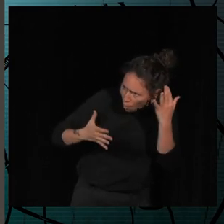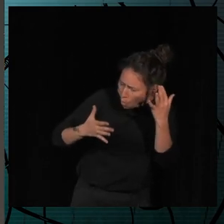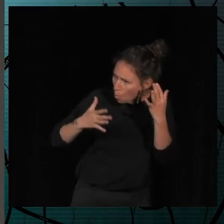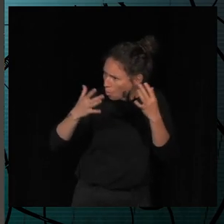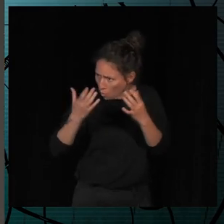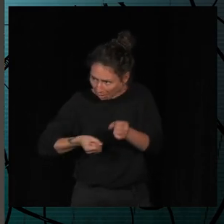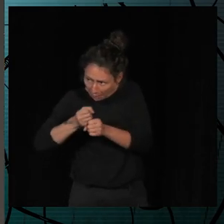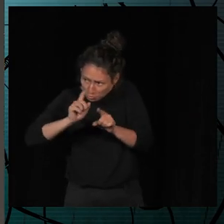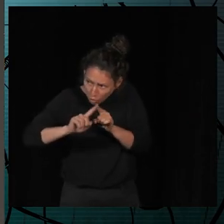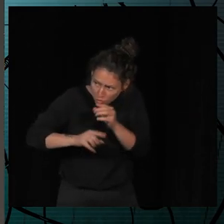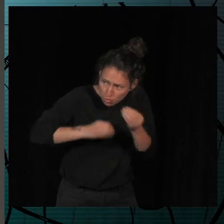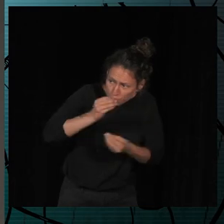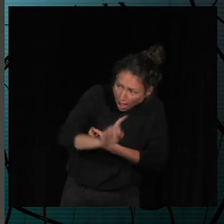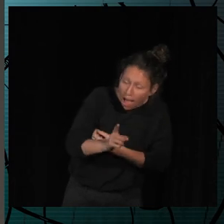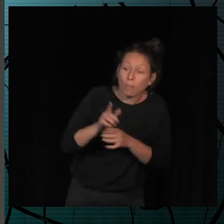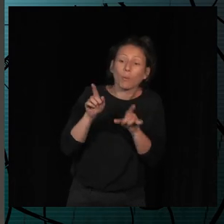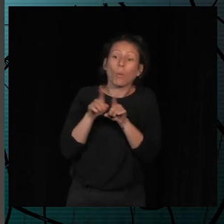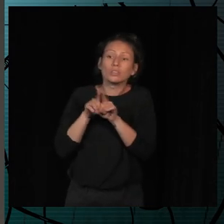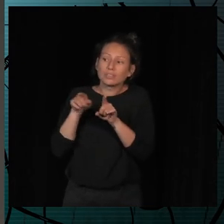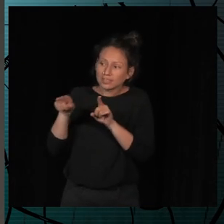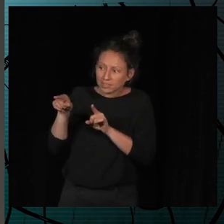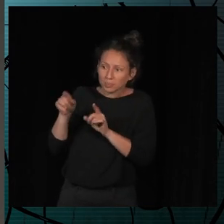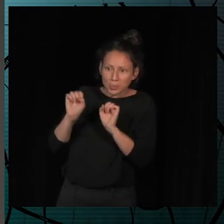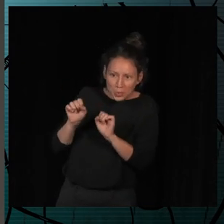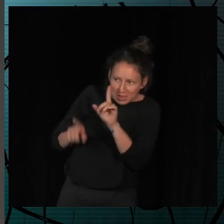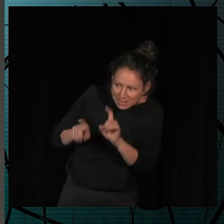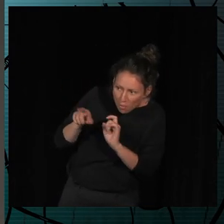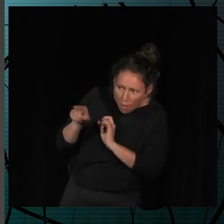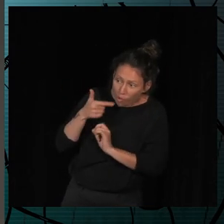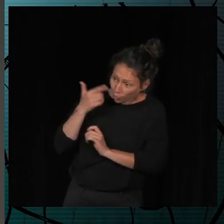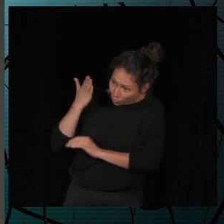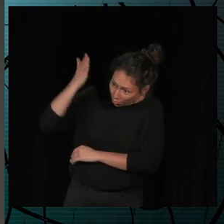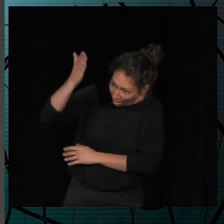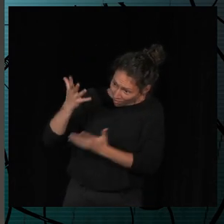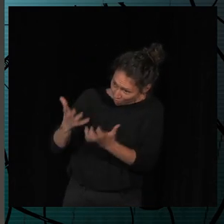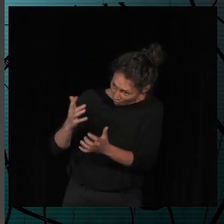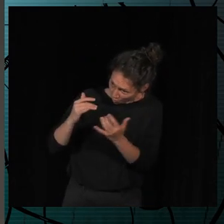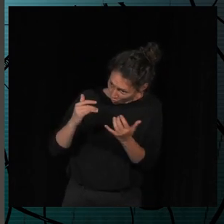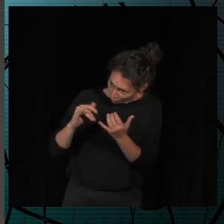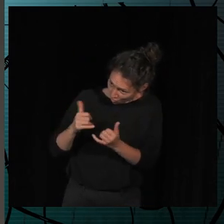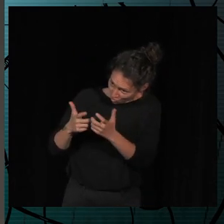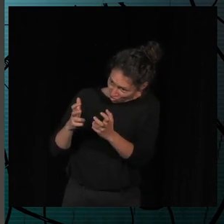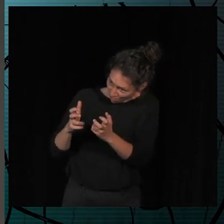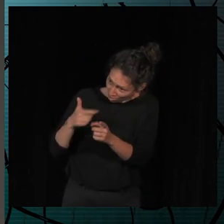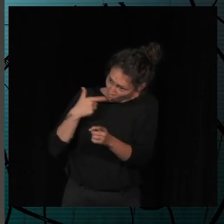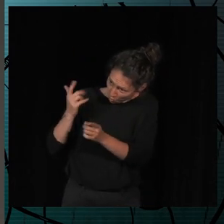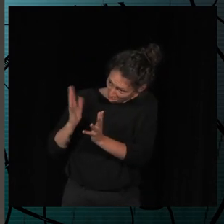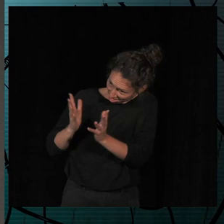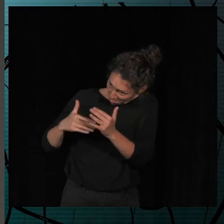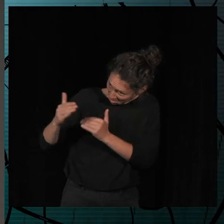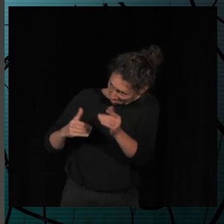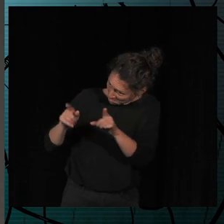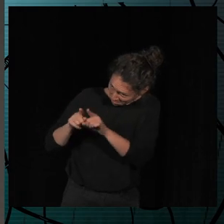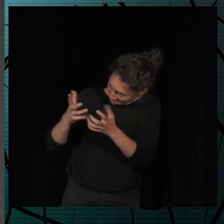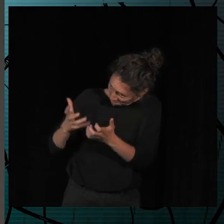jeu vidéo et si si la réponse à ces questions est à peu près satisfaisante faut pas s'inquiéter hein voilà par